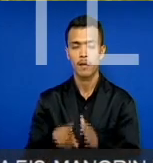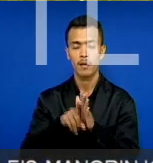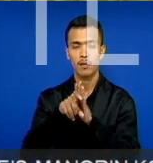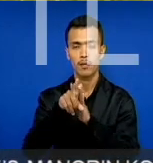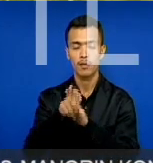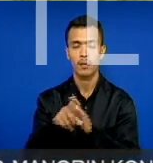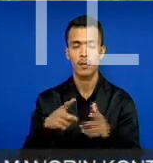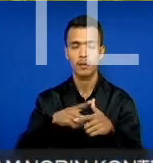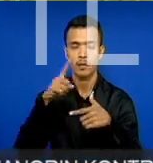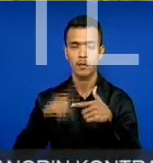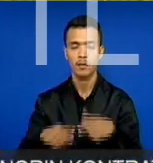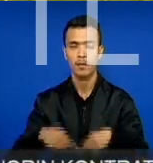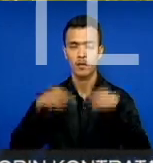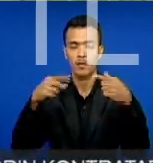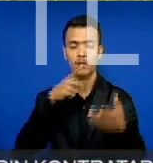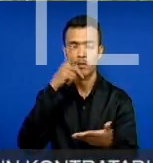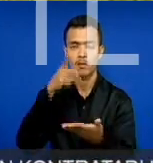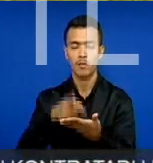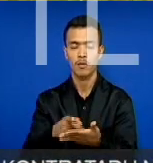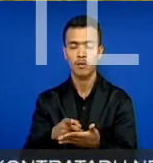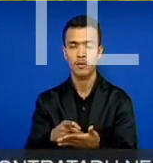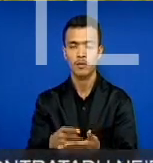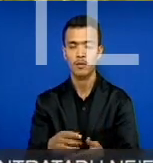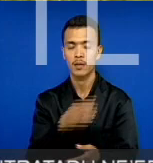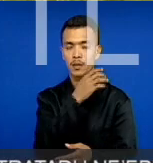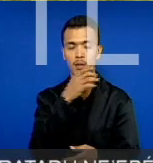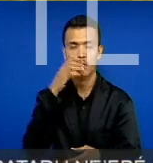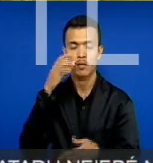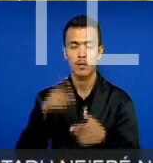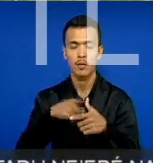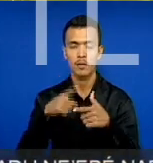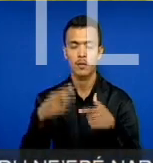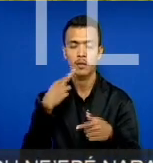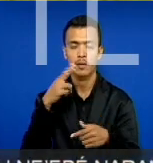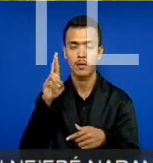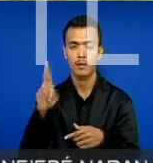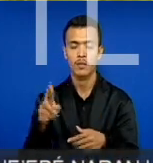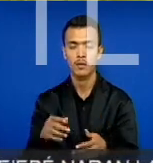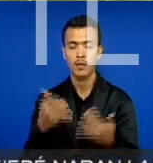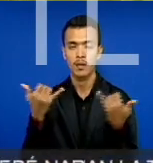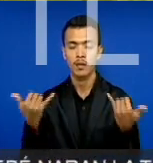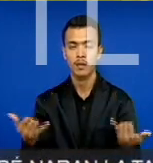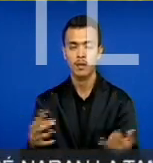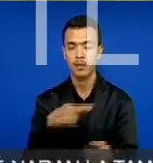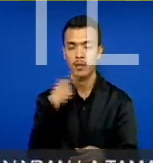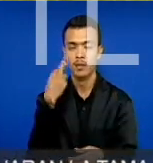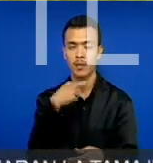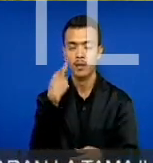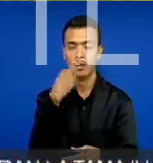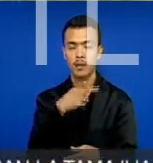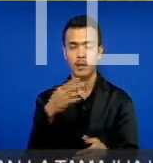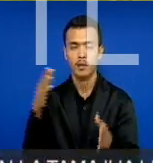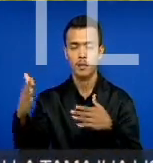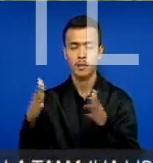na dupes ami ba hata ba pedidu ya regional agrikultur dupes responde sto igus al ba hara ta be basic o nak